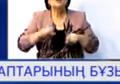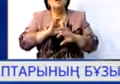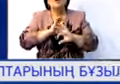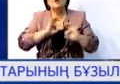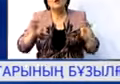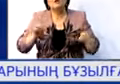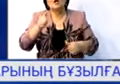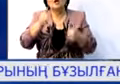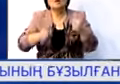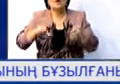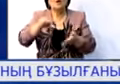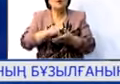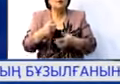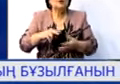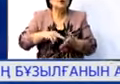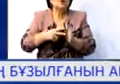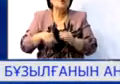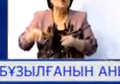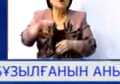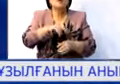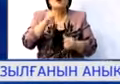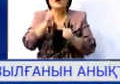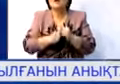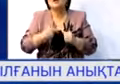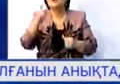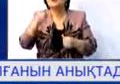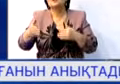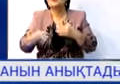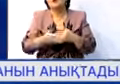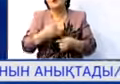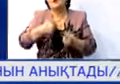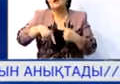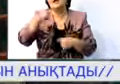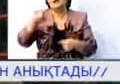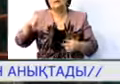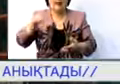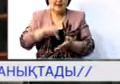2018 байқауы өтті. Жобаға республиканың әр аумағынан 100-ге жуық кәсіпкер қатысты.